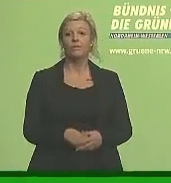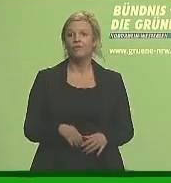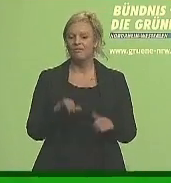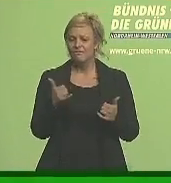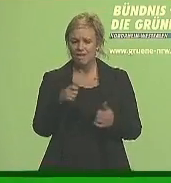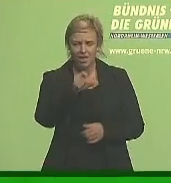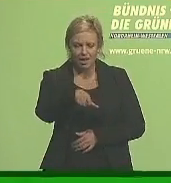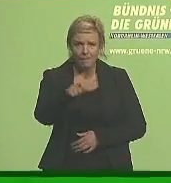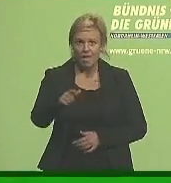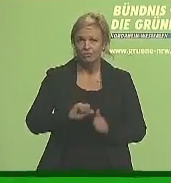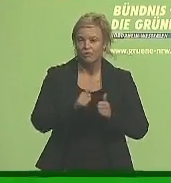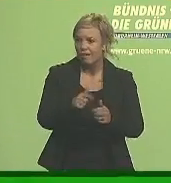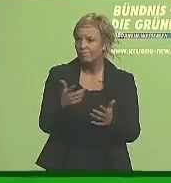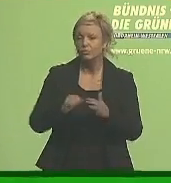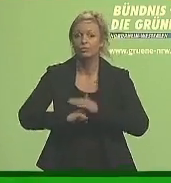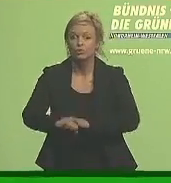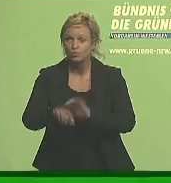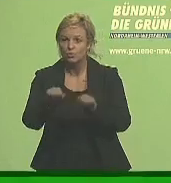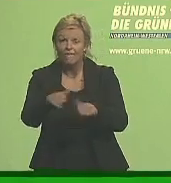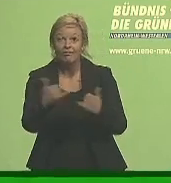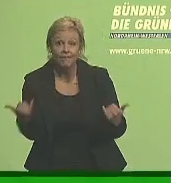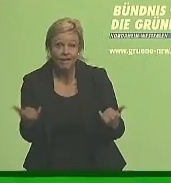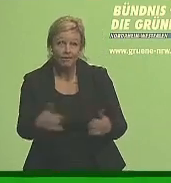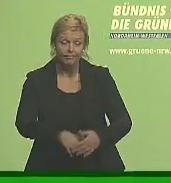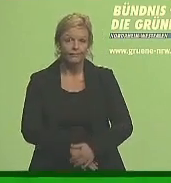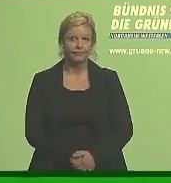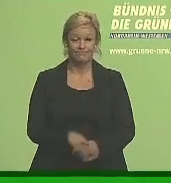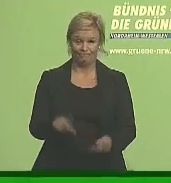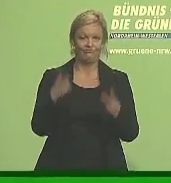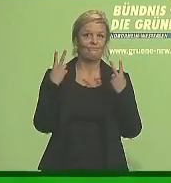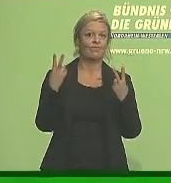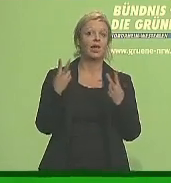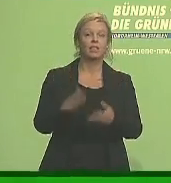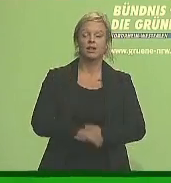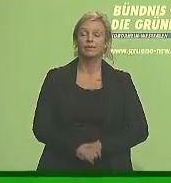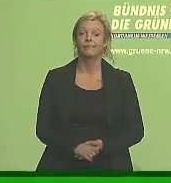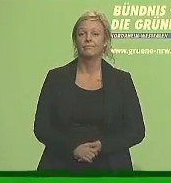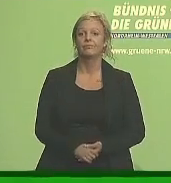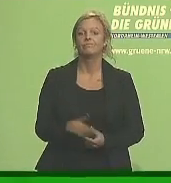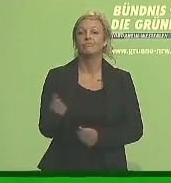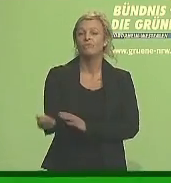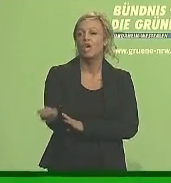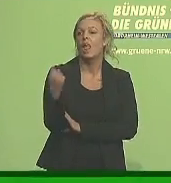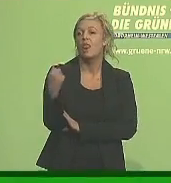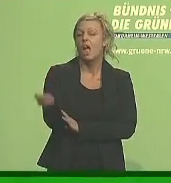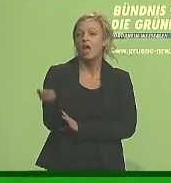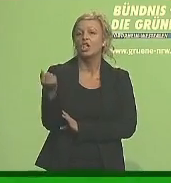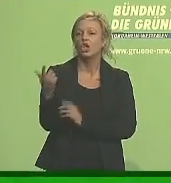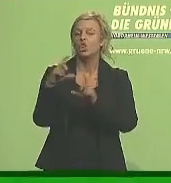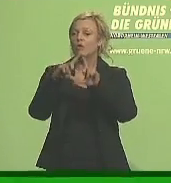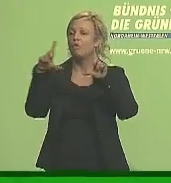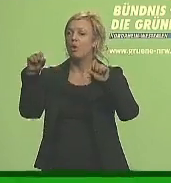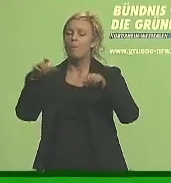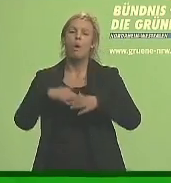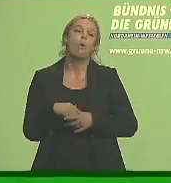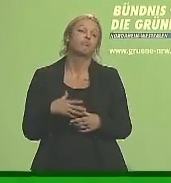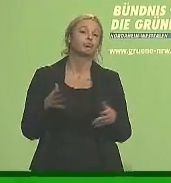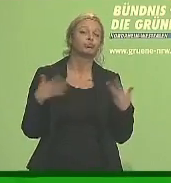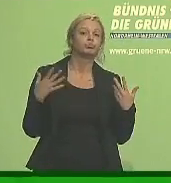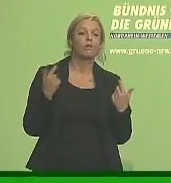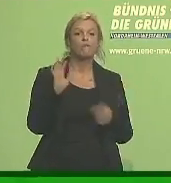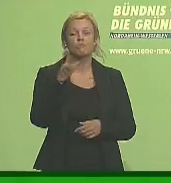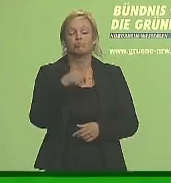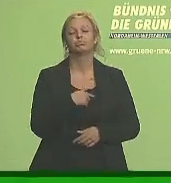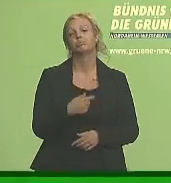Menschen helfen können. Und das ist das Wichtigste dabei. Die Energieversorger machen sich einfach. Die sagen, das liegt an